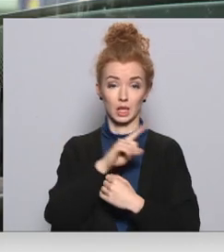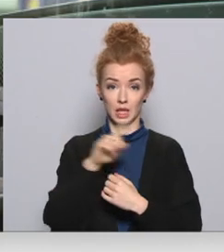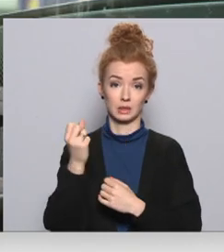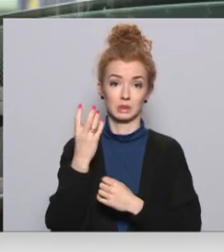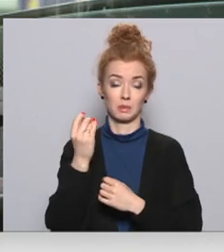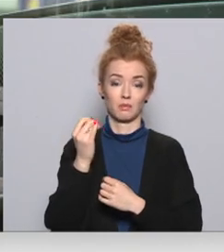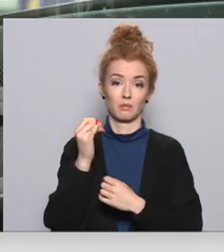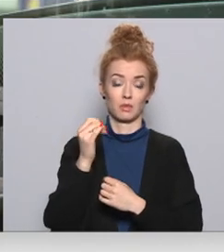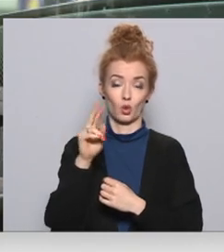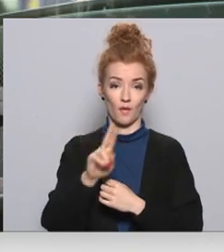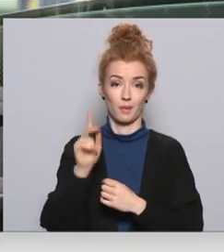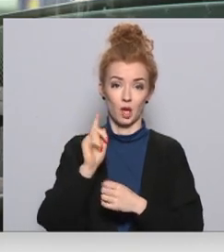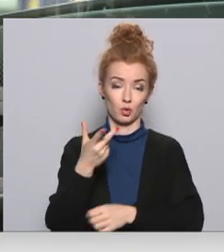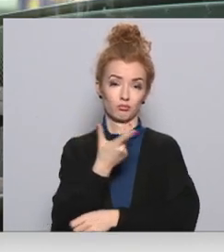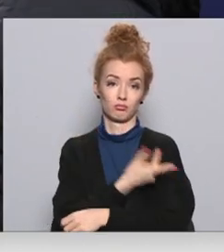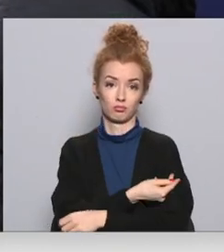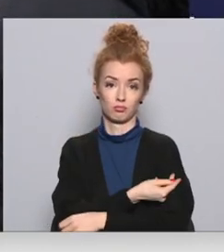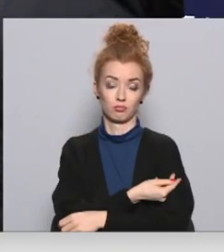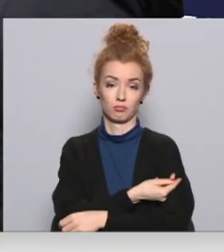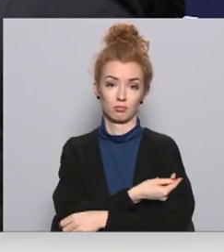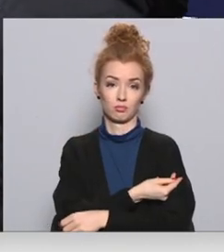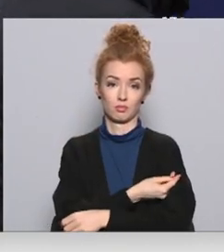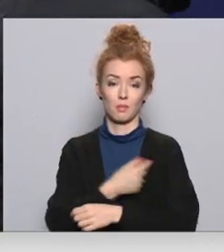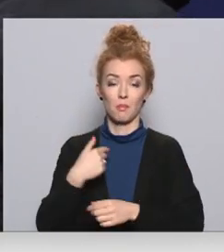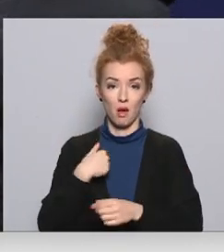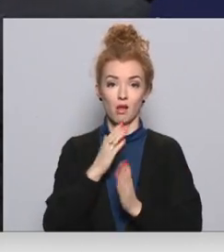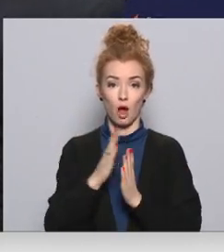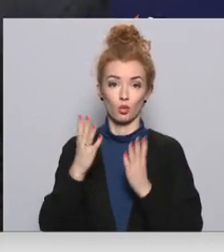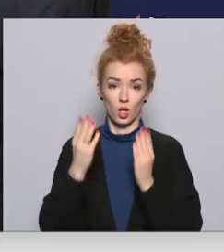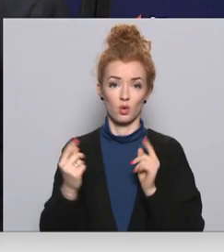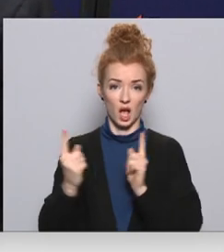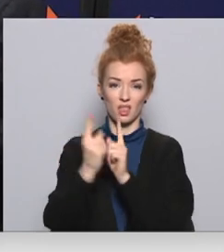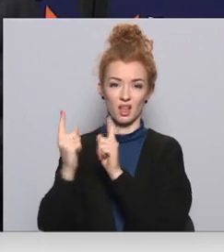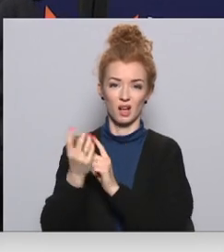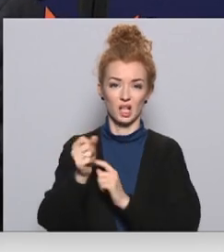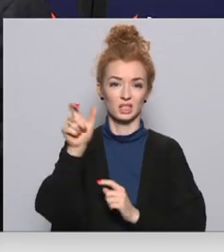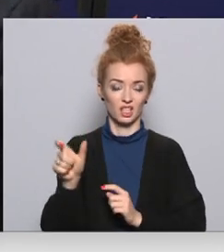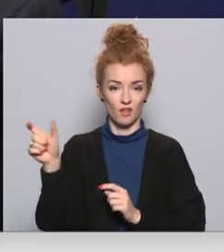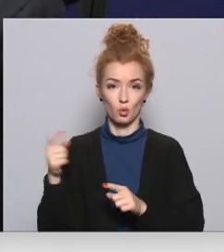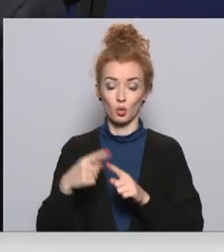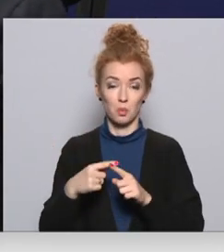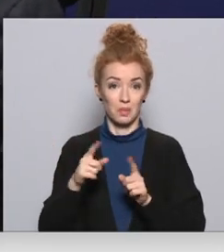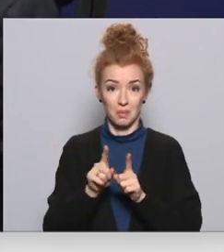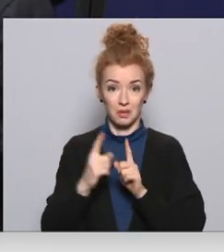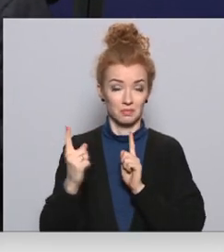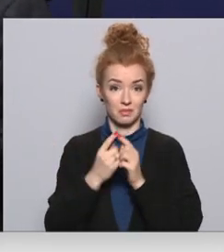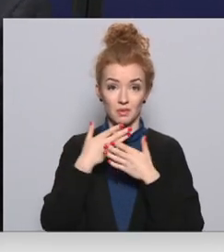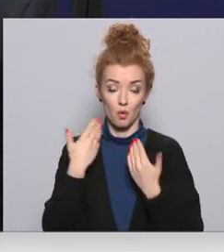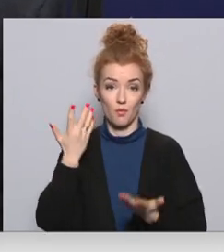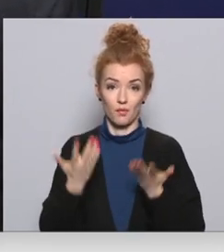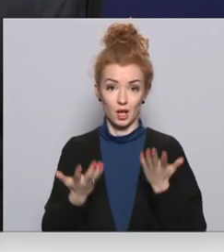jāvakcinējās. Es katru dienu varbūt ar 100 cilvēkiem satiekos, man tāds darbs ir, ja? Un man nekas nav bijis, znači man